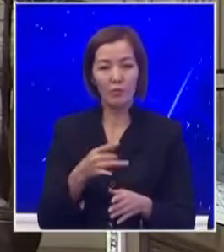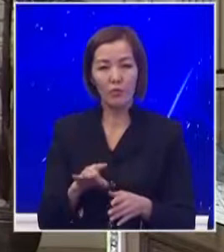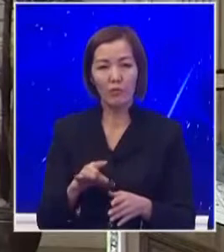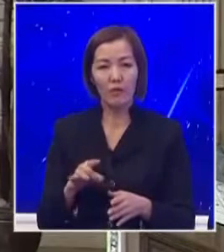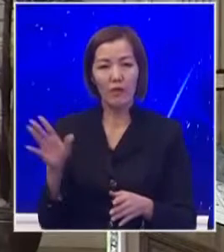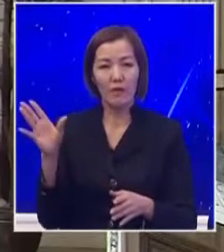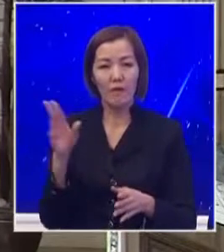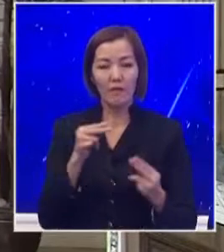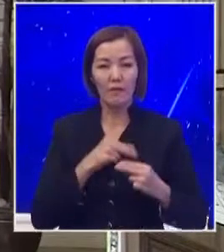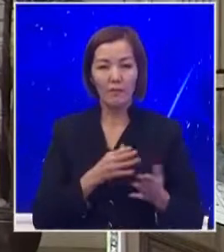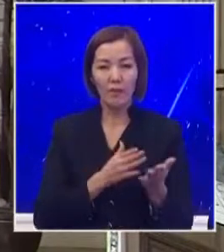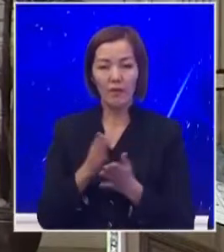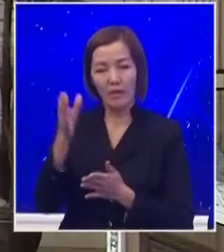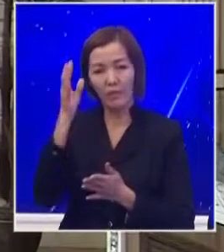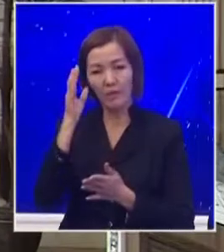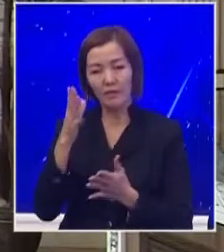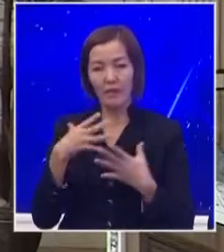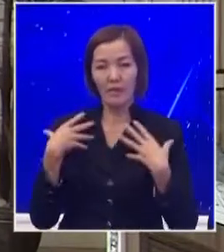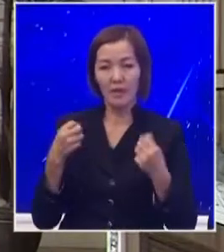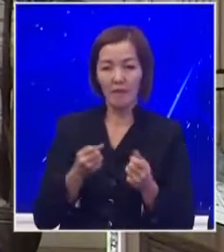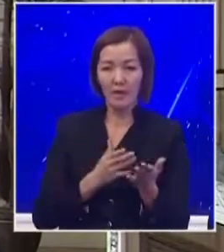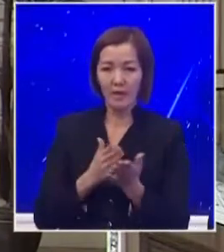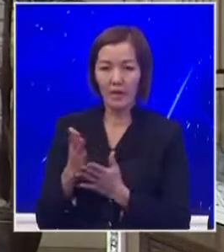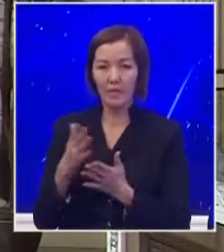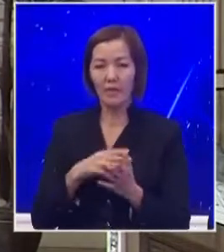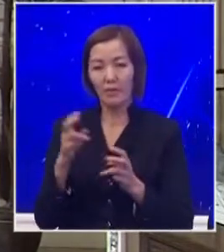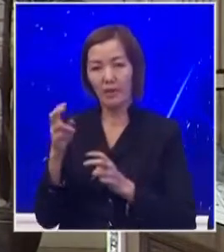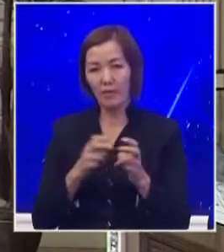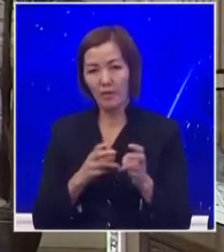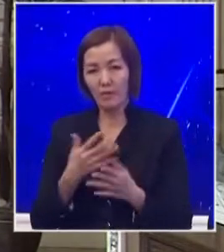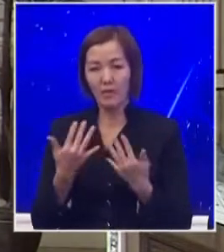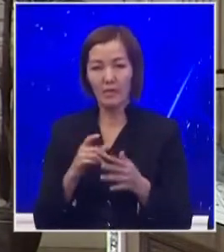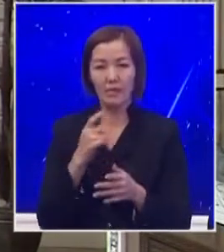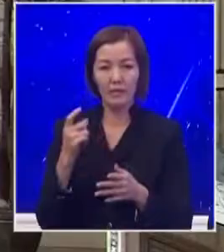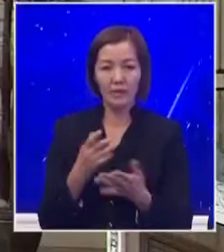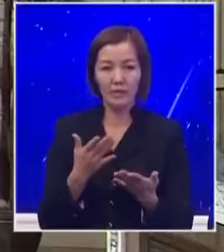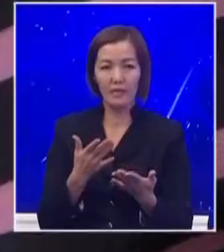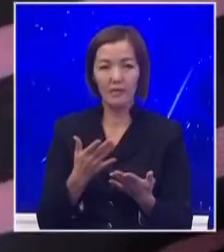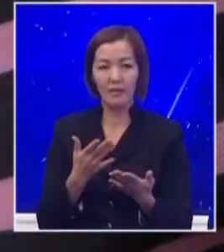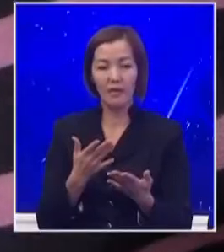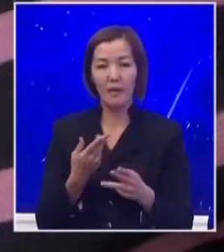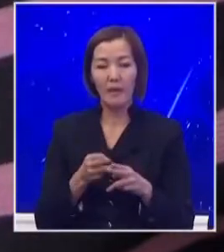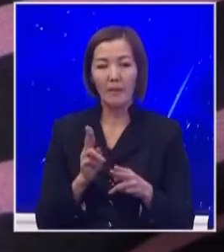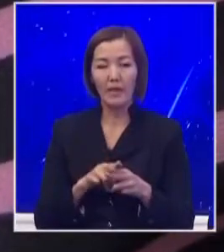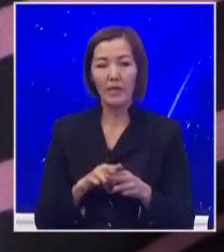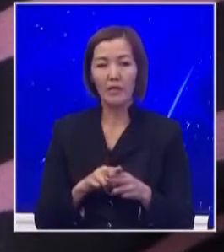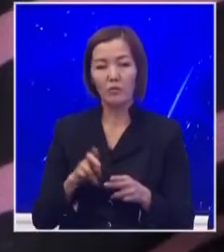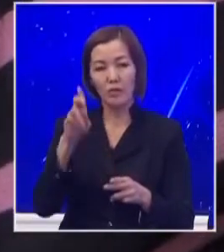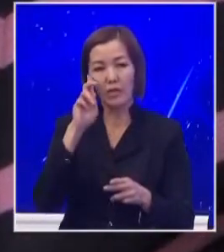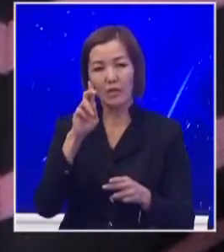всех сферах образования, здравоохранения, промышленности, сельского хозяйства. Поэтому